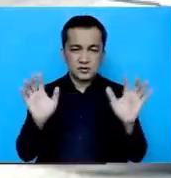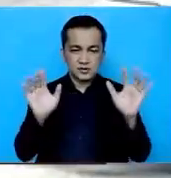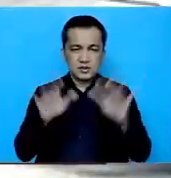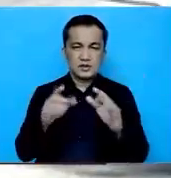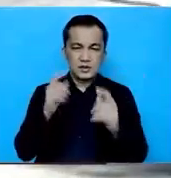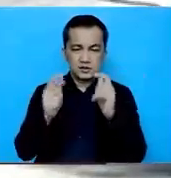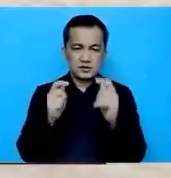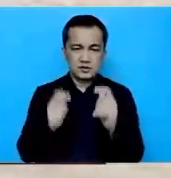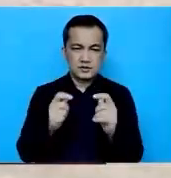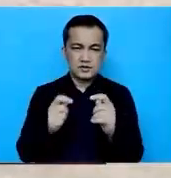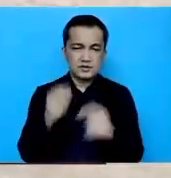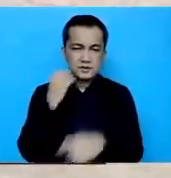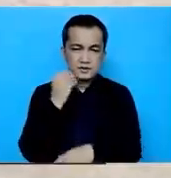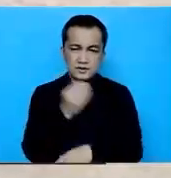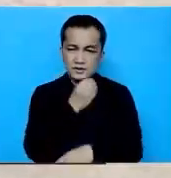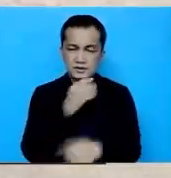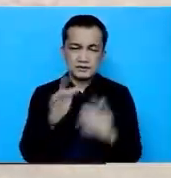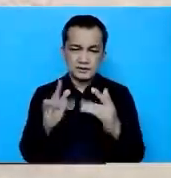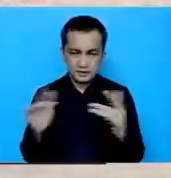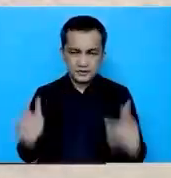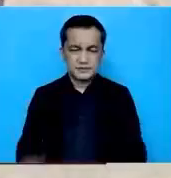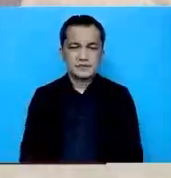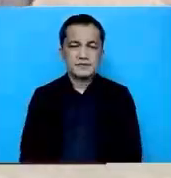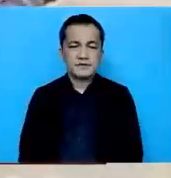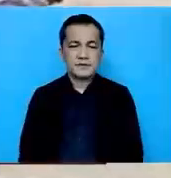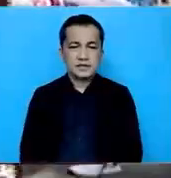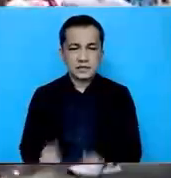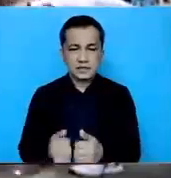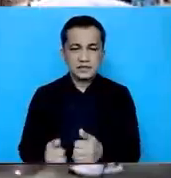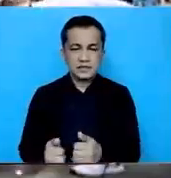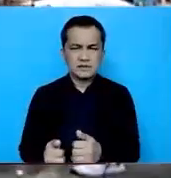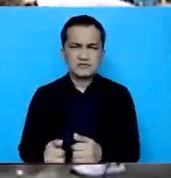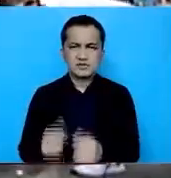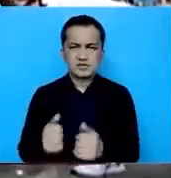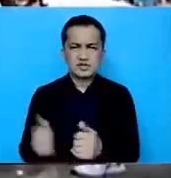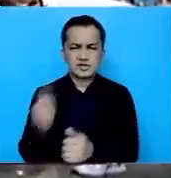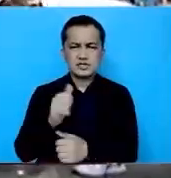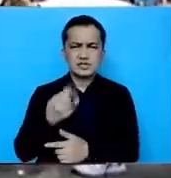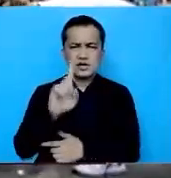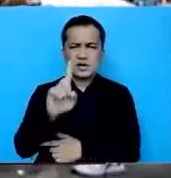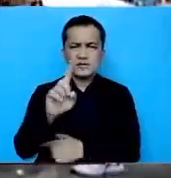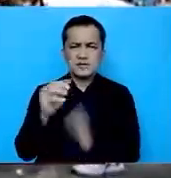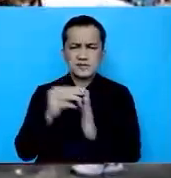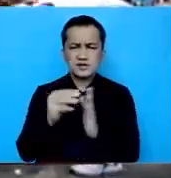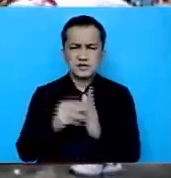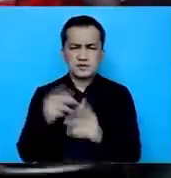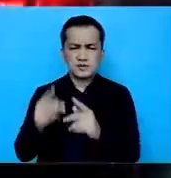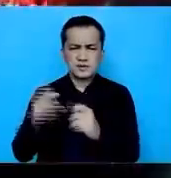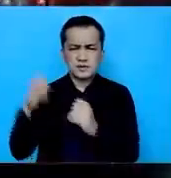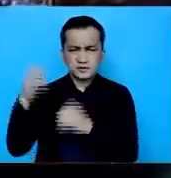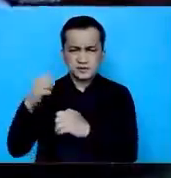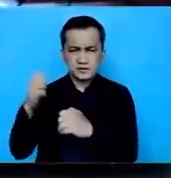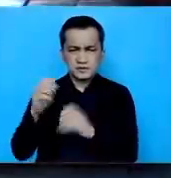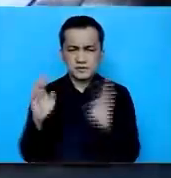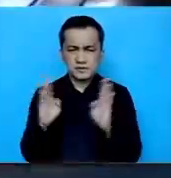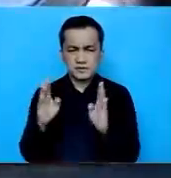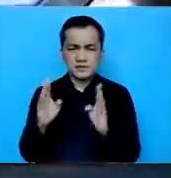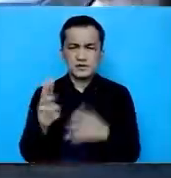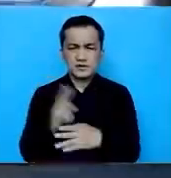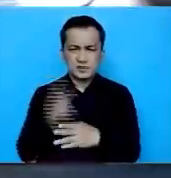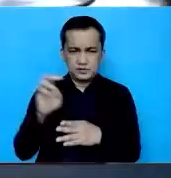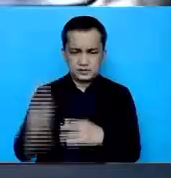sa Flower Festival. Higit 1,000,000 tao ang inaasahan sa Baguio ngayong weekend.